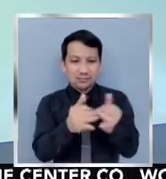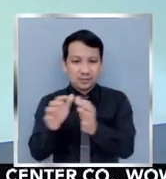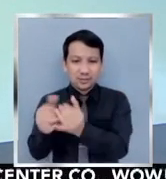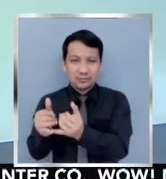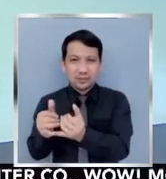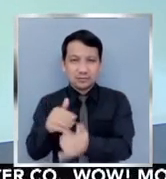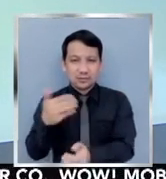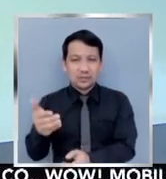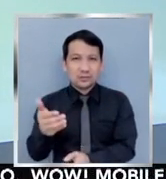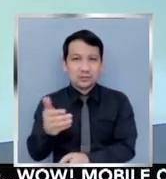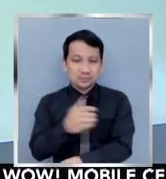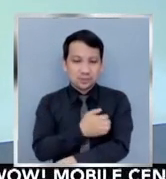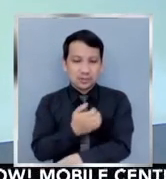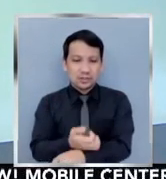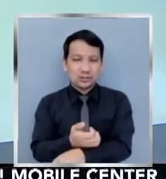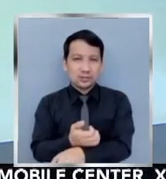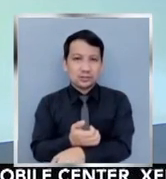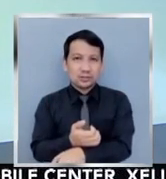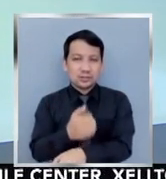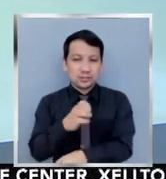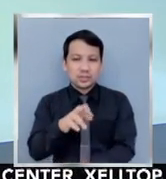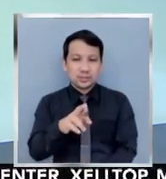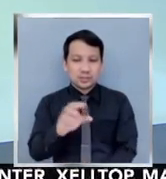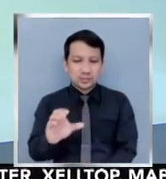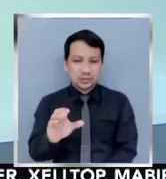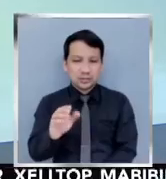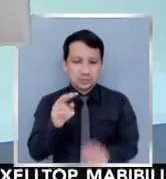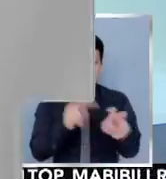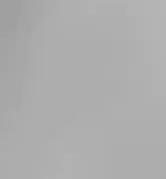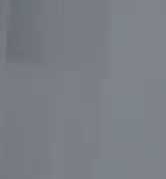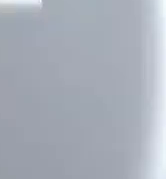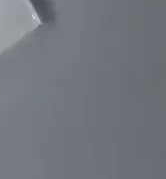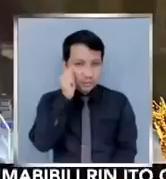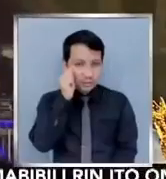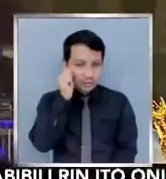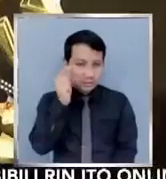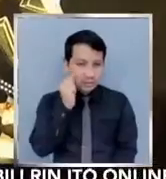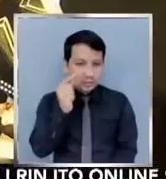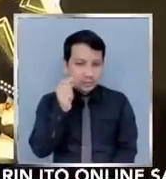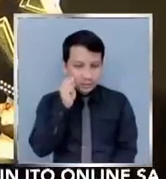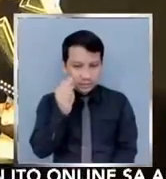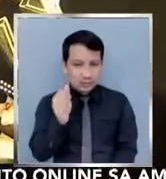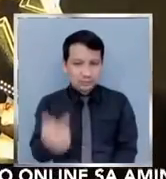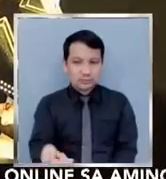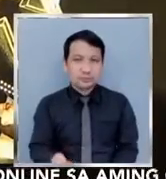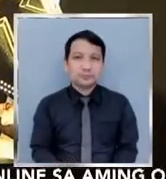Energy Regulatory Commission tinutukan ni Sandra Aguinaldo.